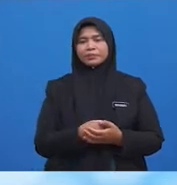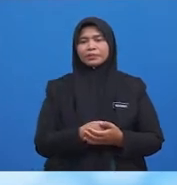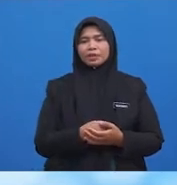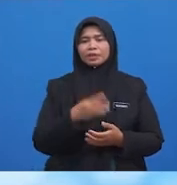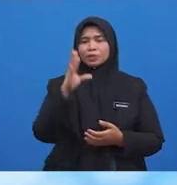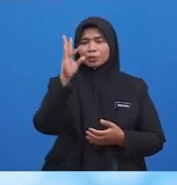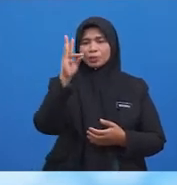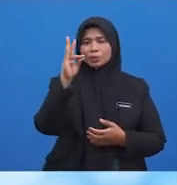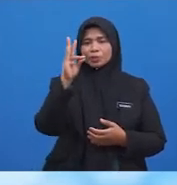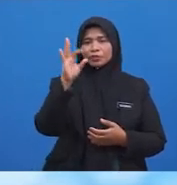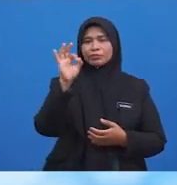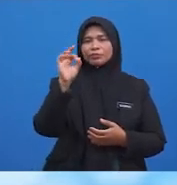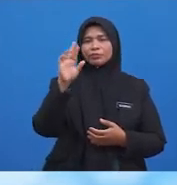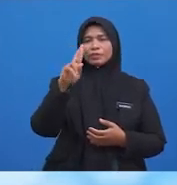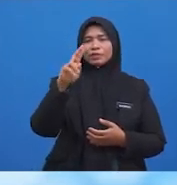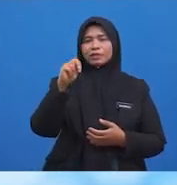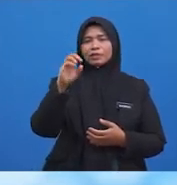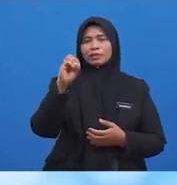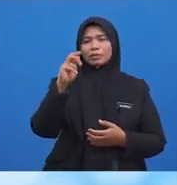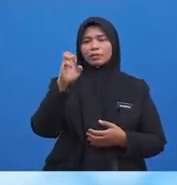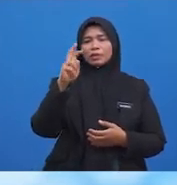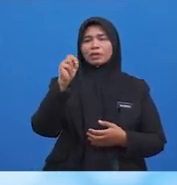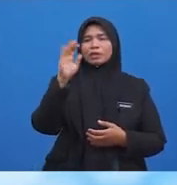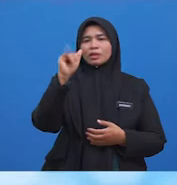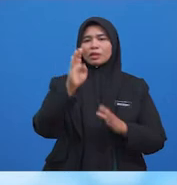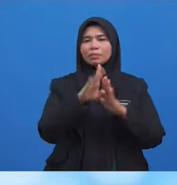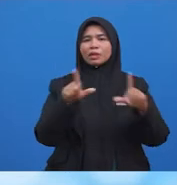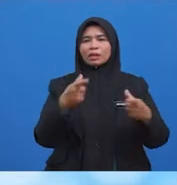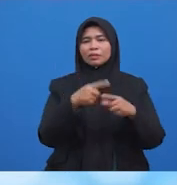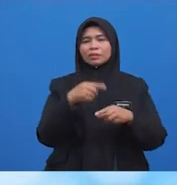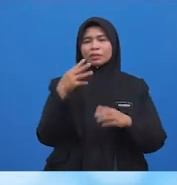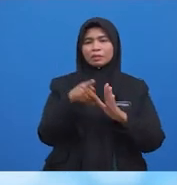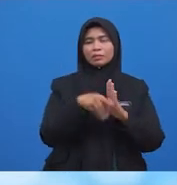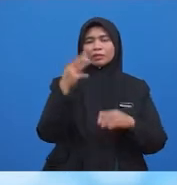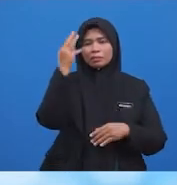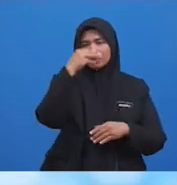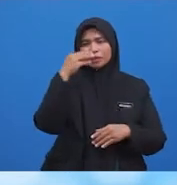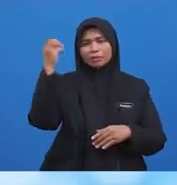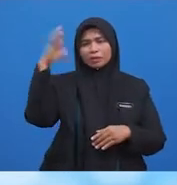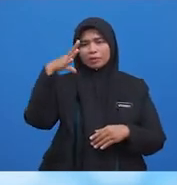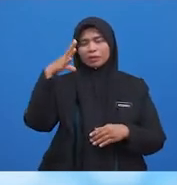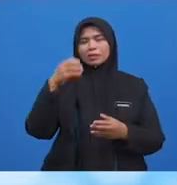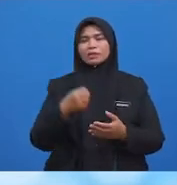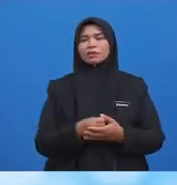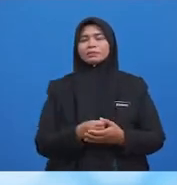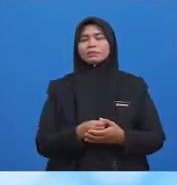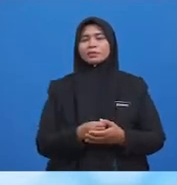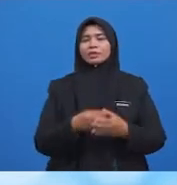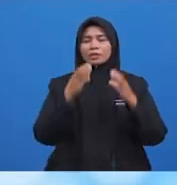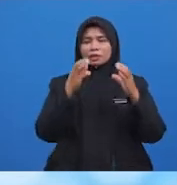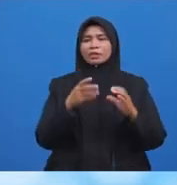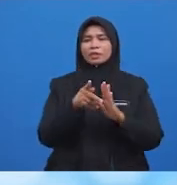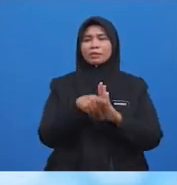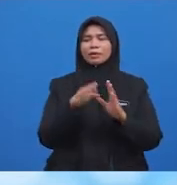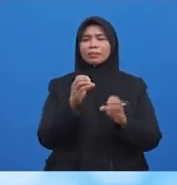7 fenomena yang berlaku di permukaan Matahari magnetosfer Bumi cara